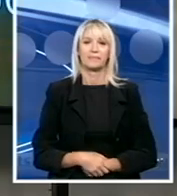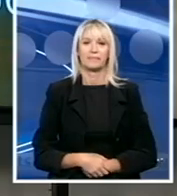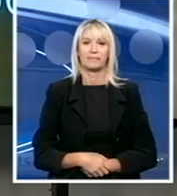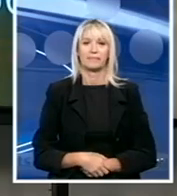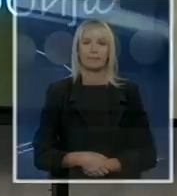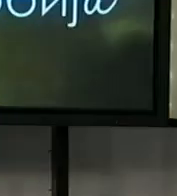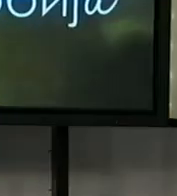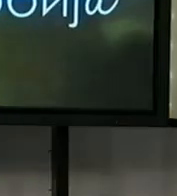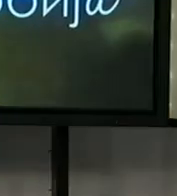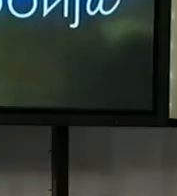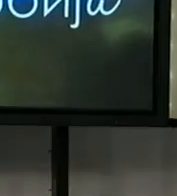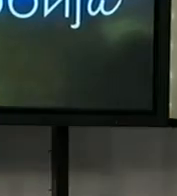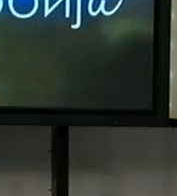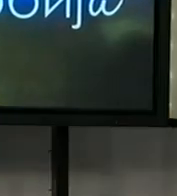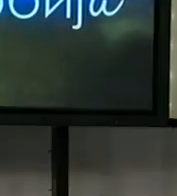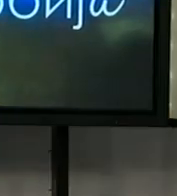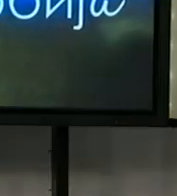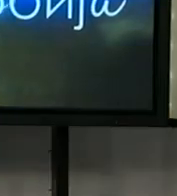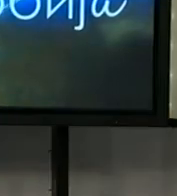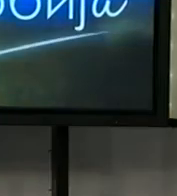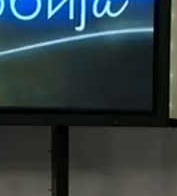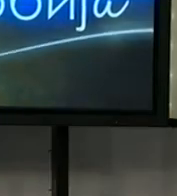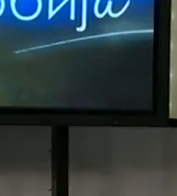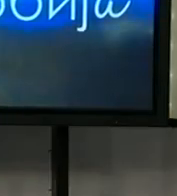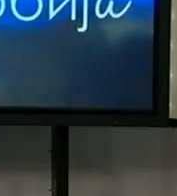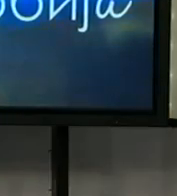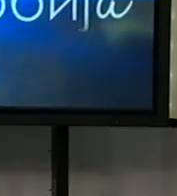Hvala, poštovani gledalci, u emisiji Ovo je Srbija, vidjet ćete.